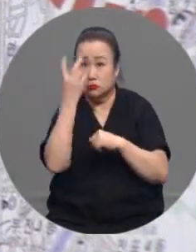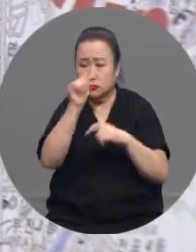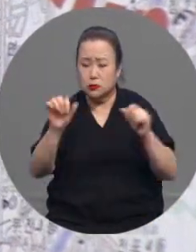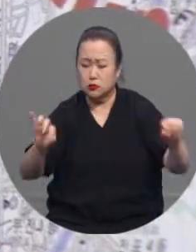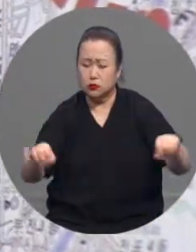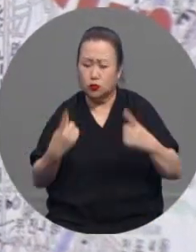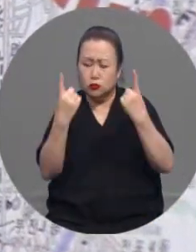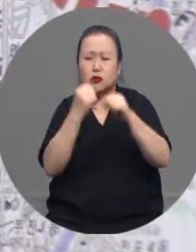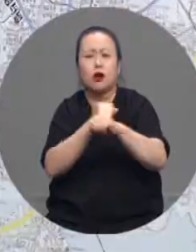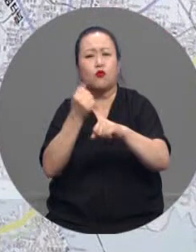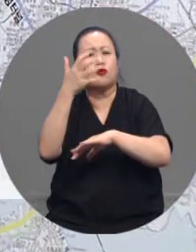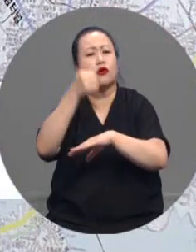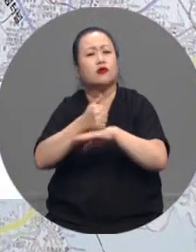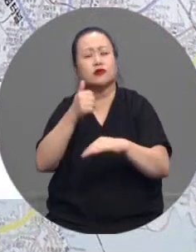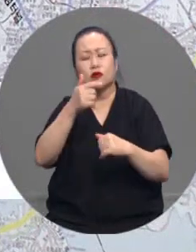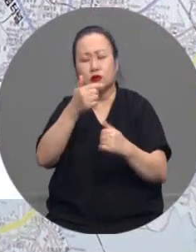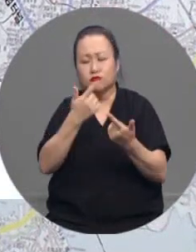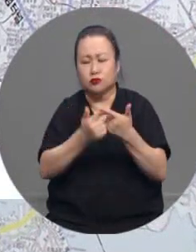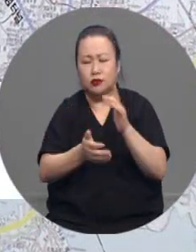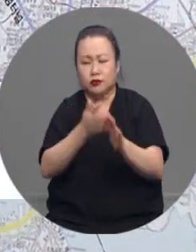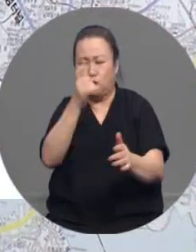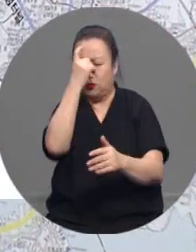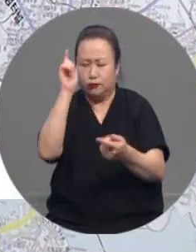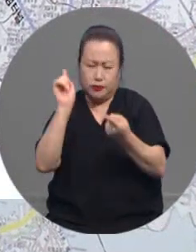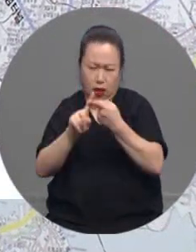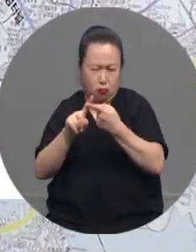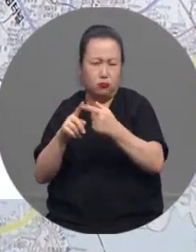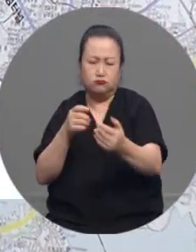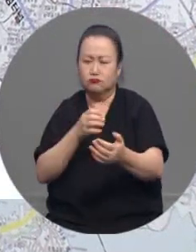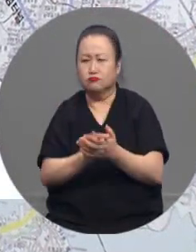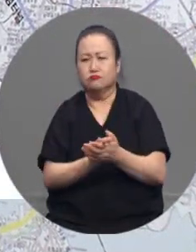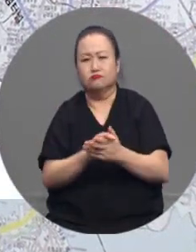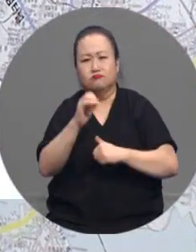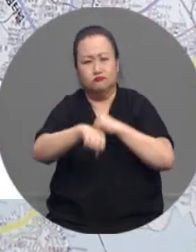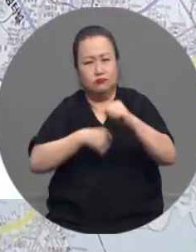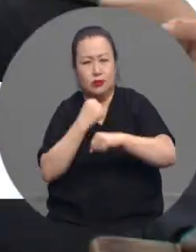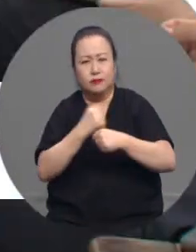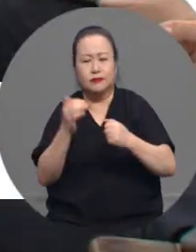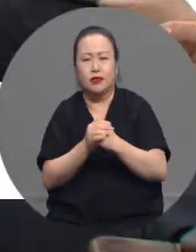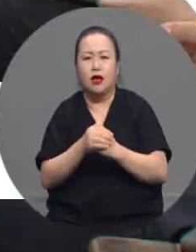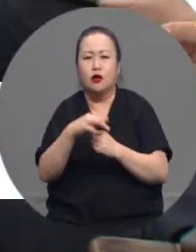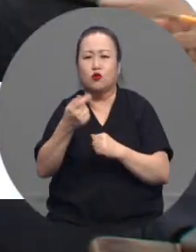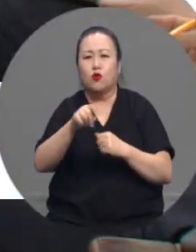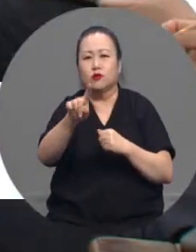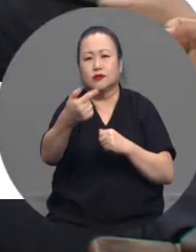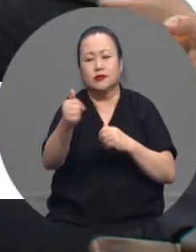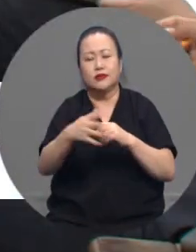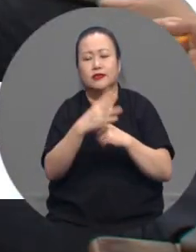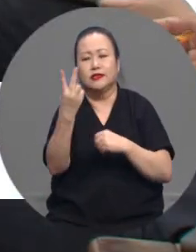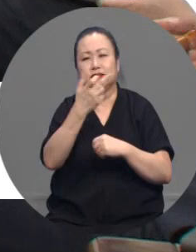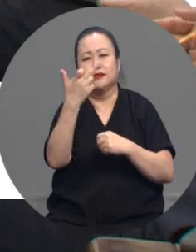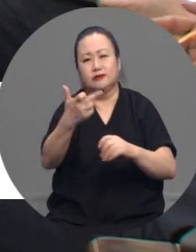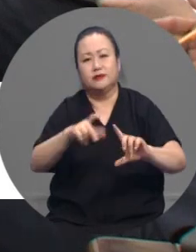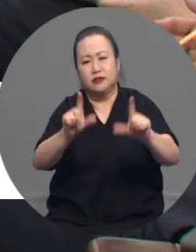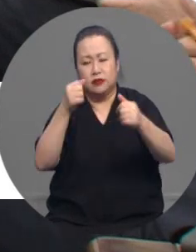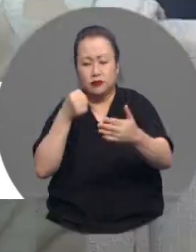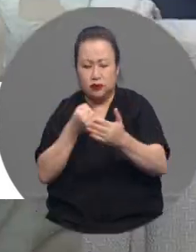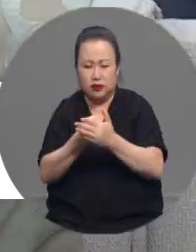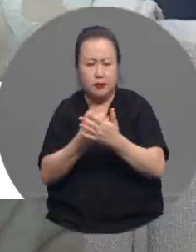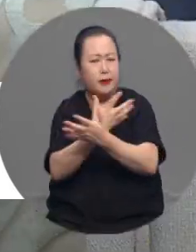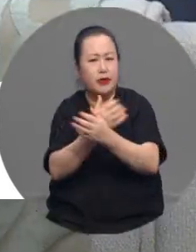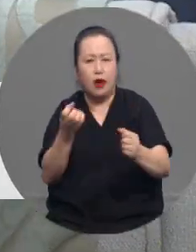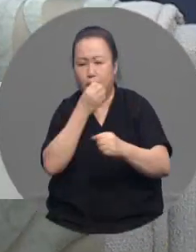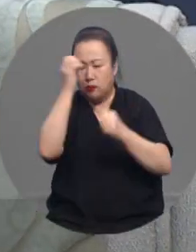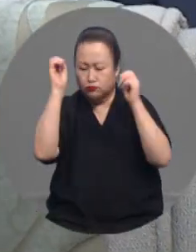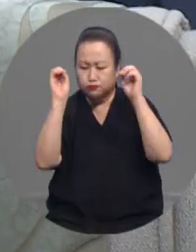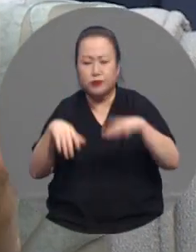조사는 함께하고 결정은 무시한 겁니다. 게다가 부산시는 노선이 이미 2017년에 정해진 거라며 협약